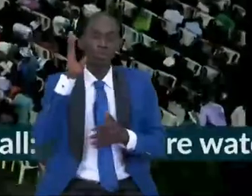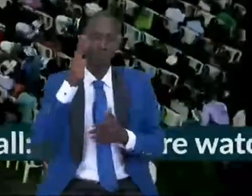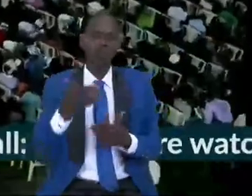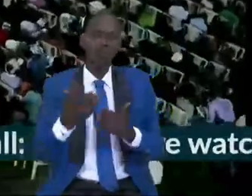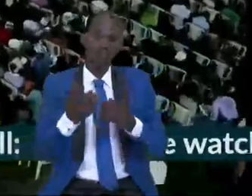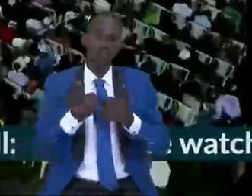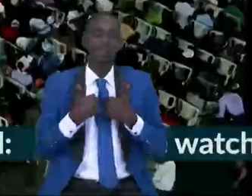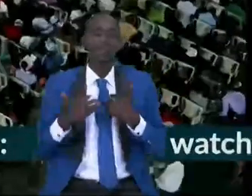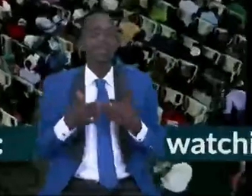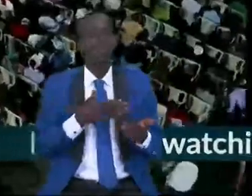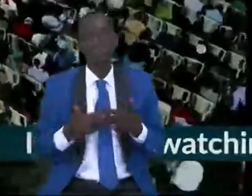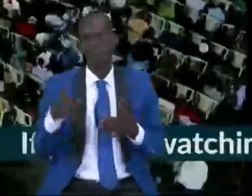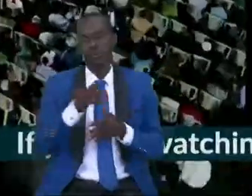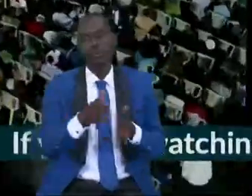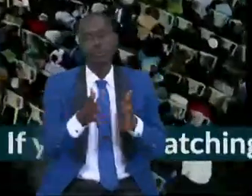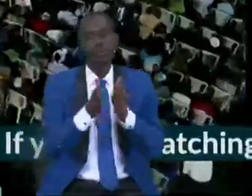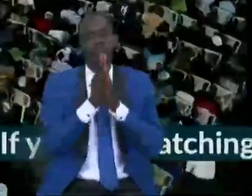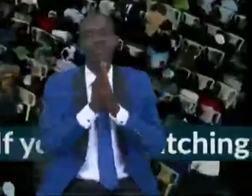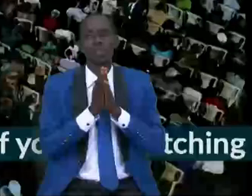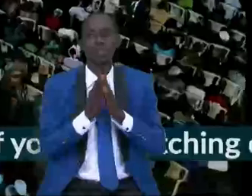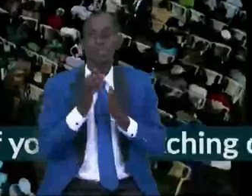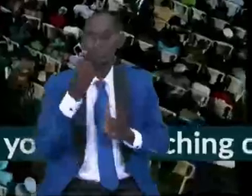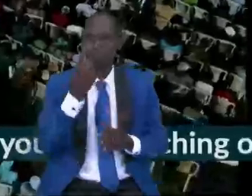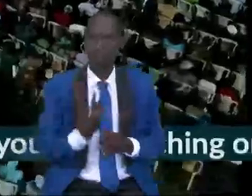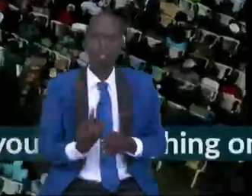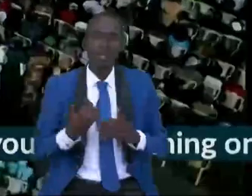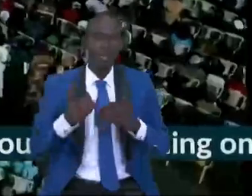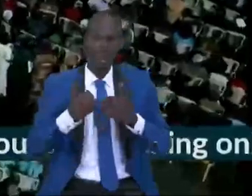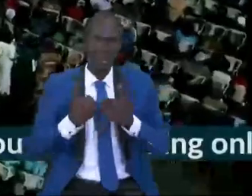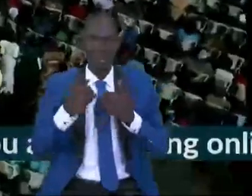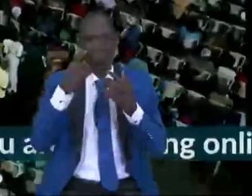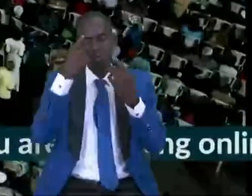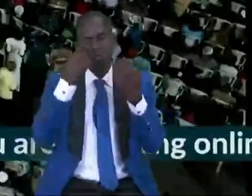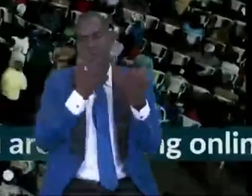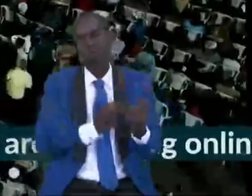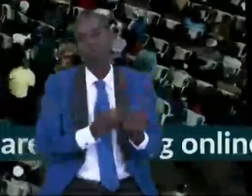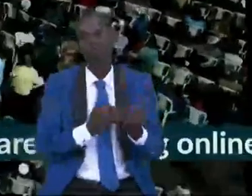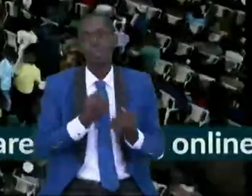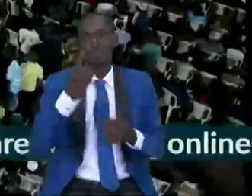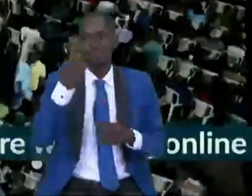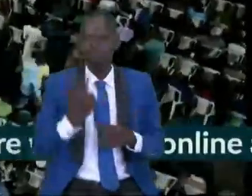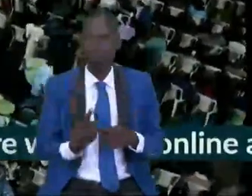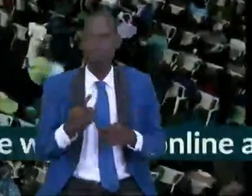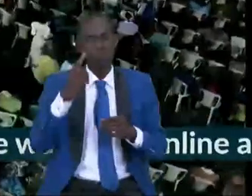Tes défis vont t'abandonner ce jour. Tes problèmes